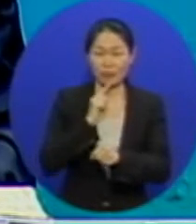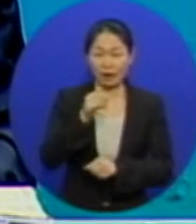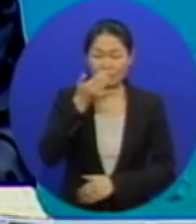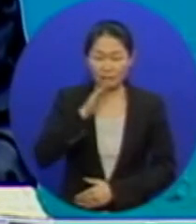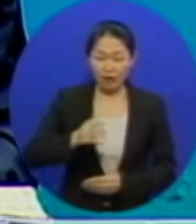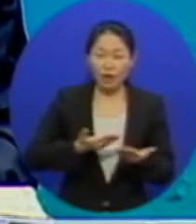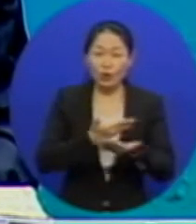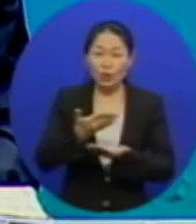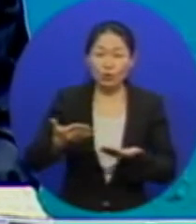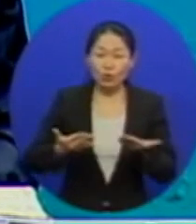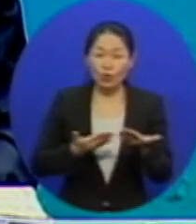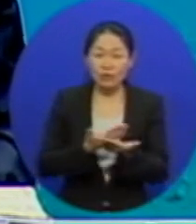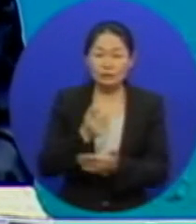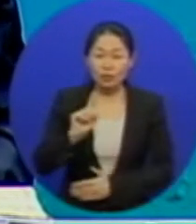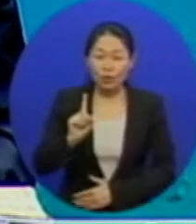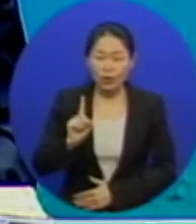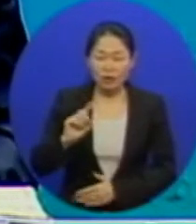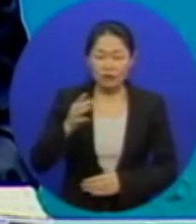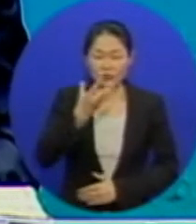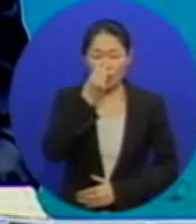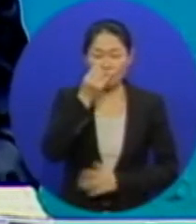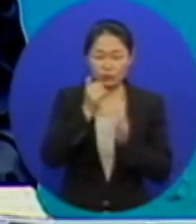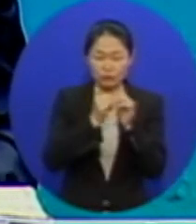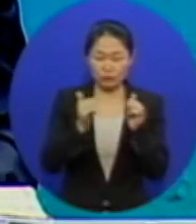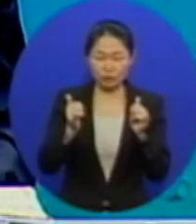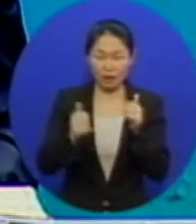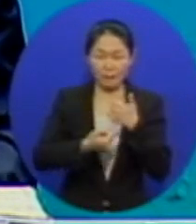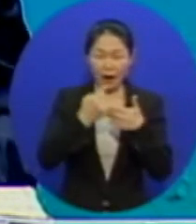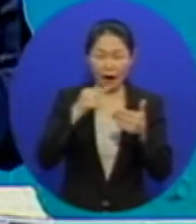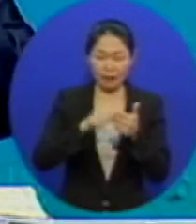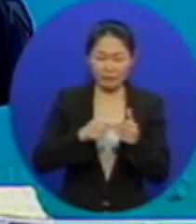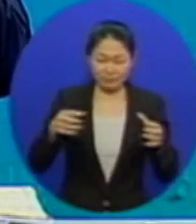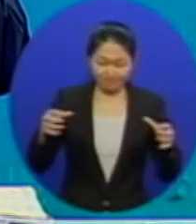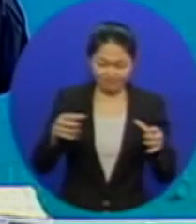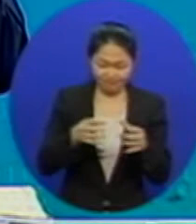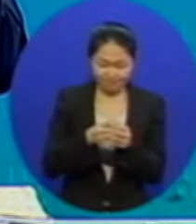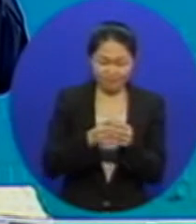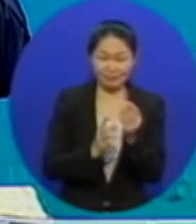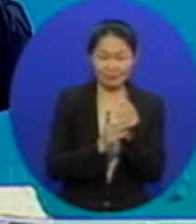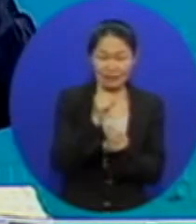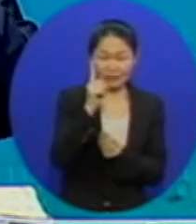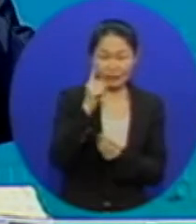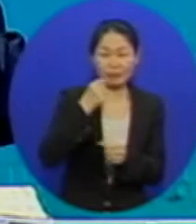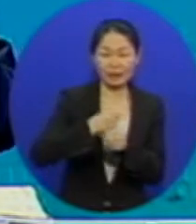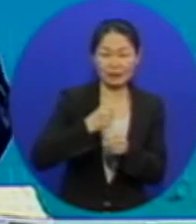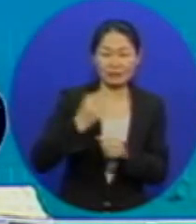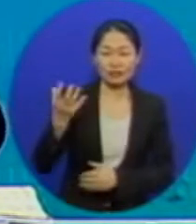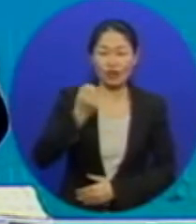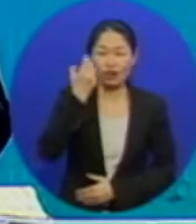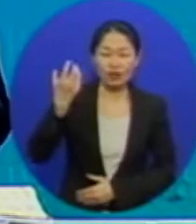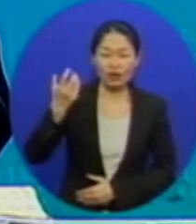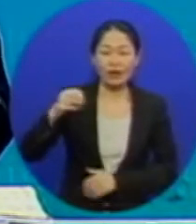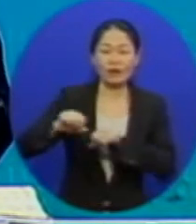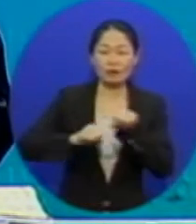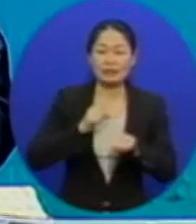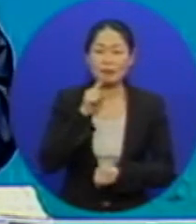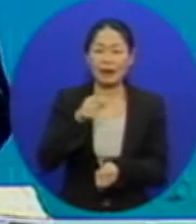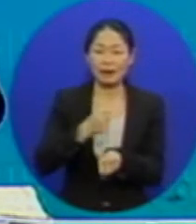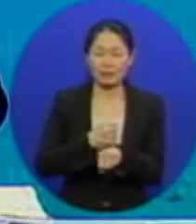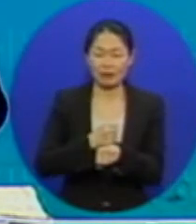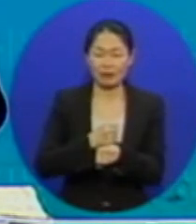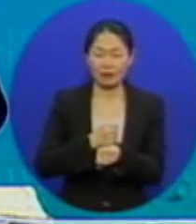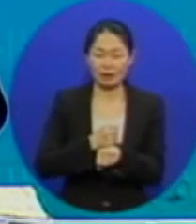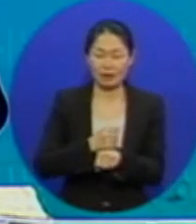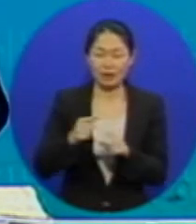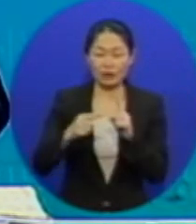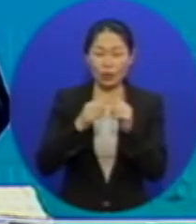교통 하심이 성도들의 마음을 않아 되도록 만드시는 성령의 역사를 말합니다 교회의 특징은 하나